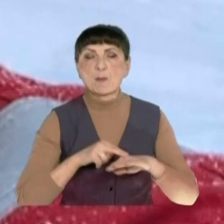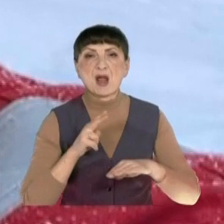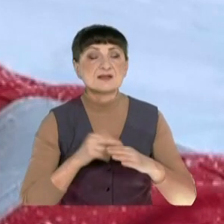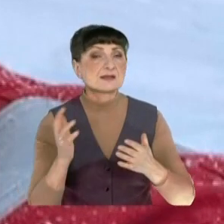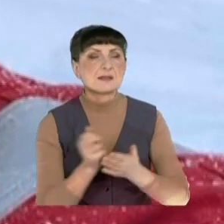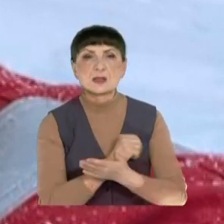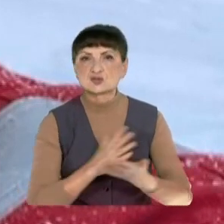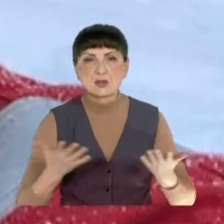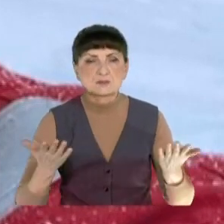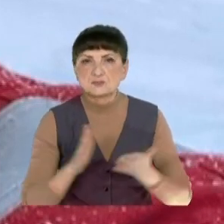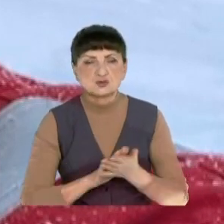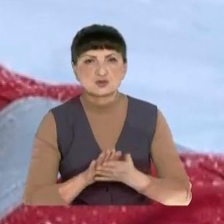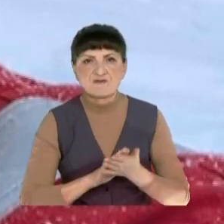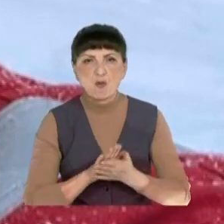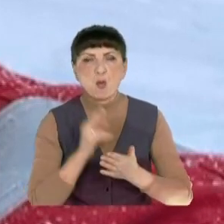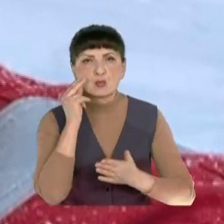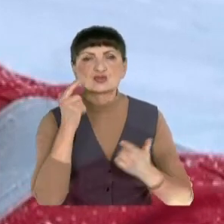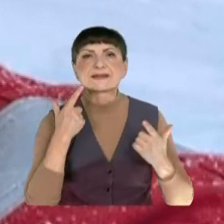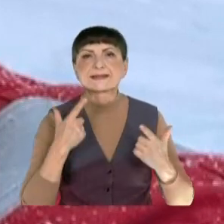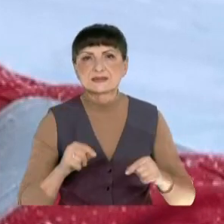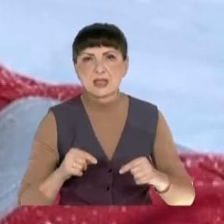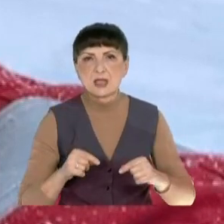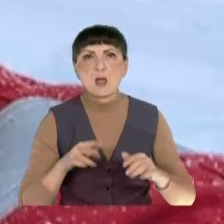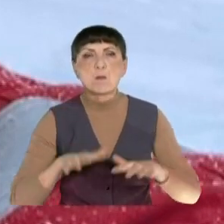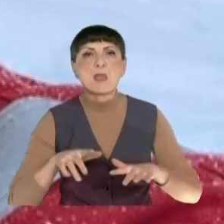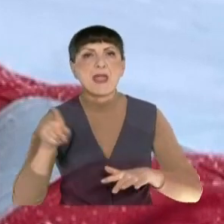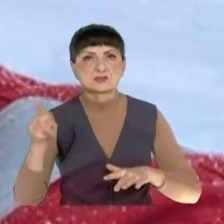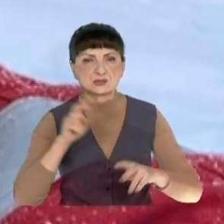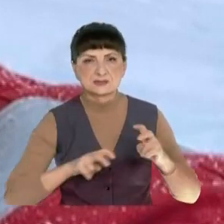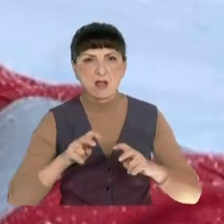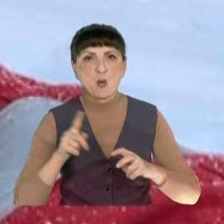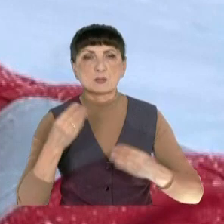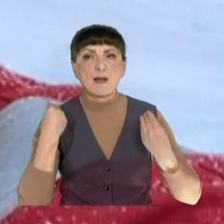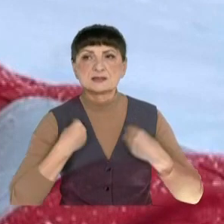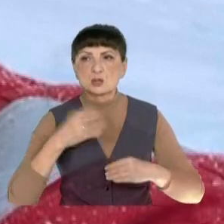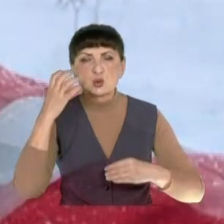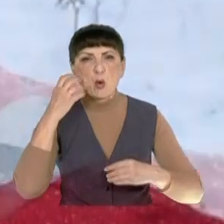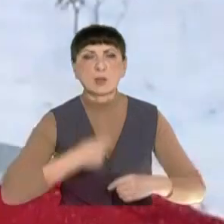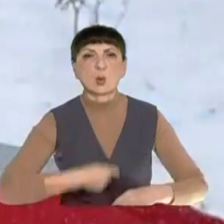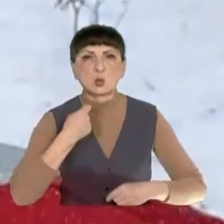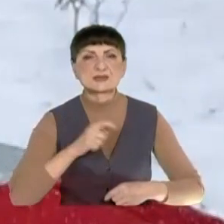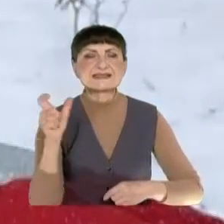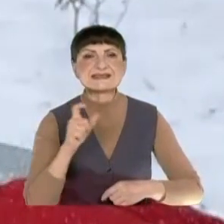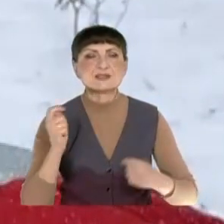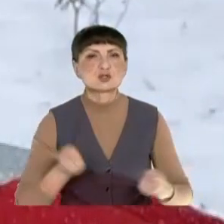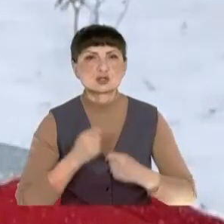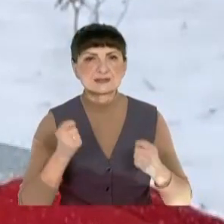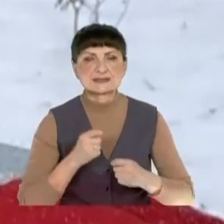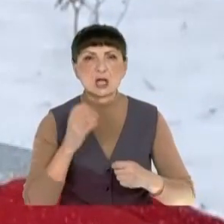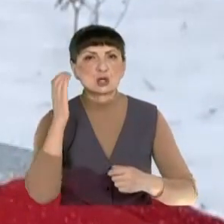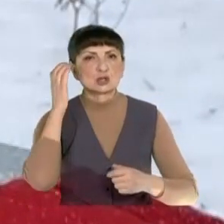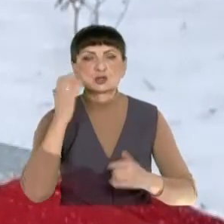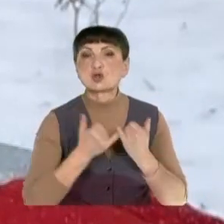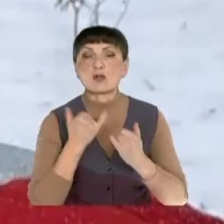нашла никаких следов мужчины по отправленному местоположению. Он был одет в темную куртку, синие джинсы, желтые ботинки.